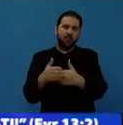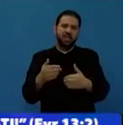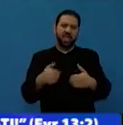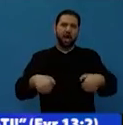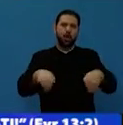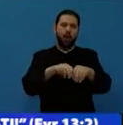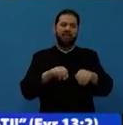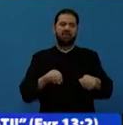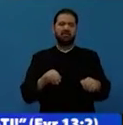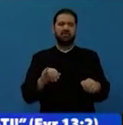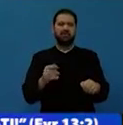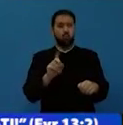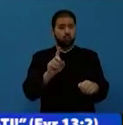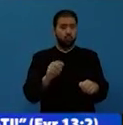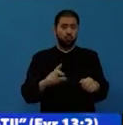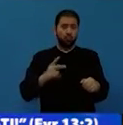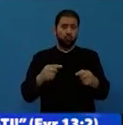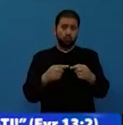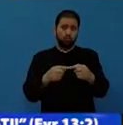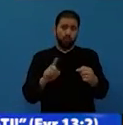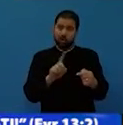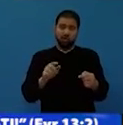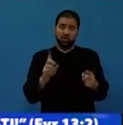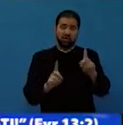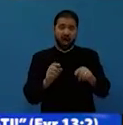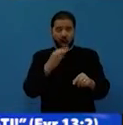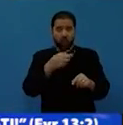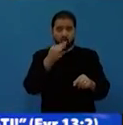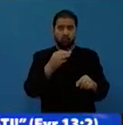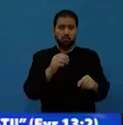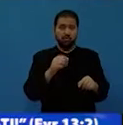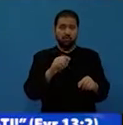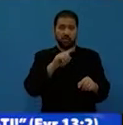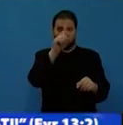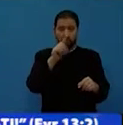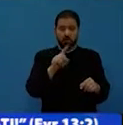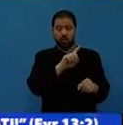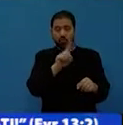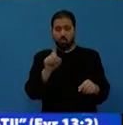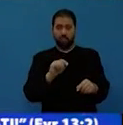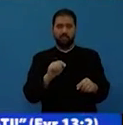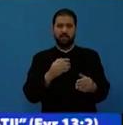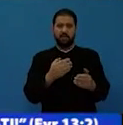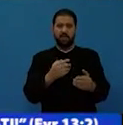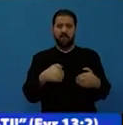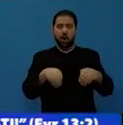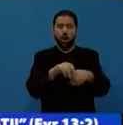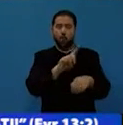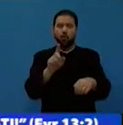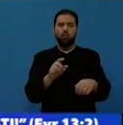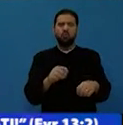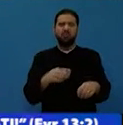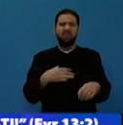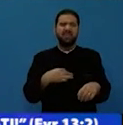sunt vrăjmașii noștri nici dacă s-ar declara ca atare? Nu. Pe noi nu ne interesează cine sunt